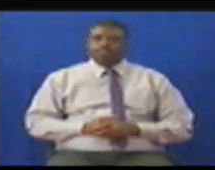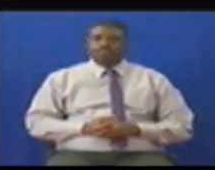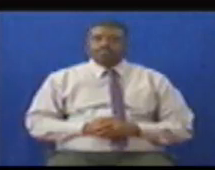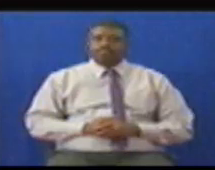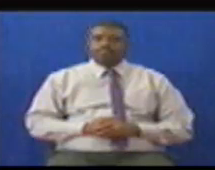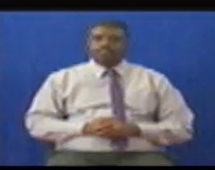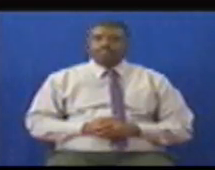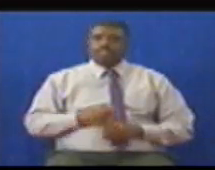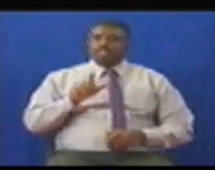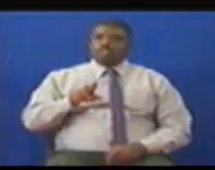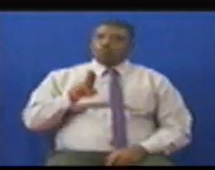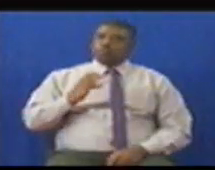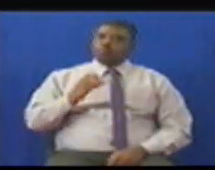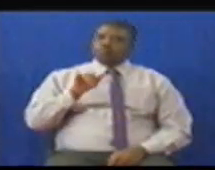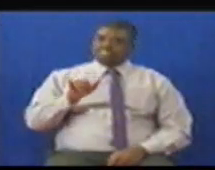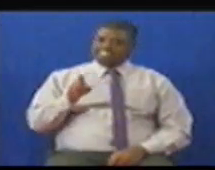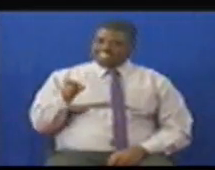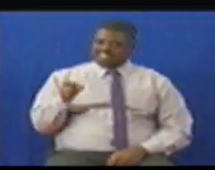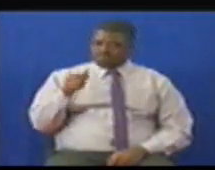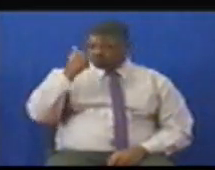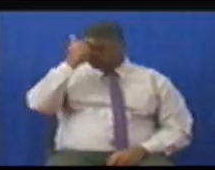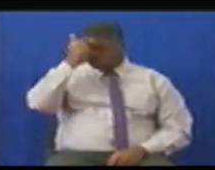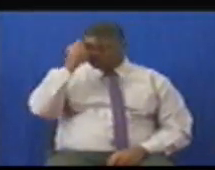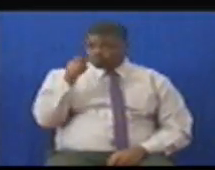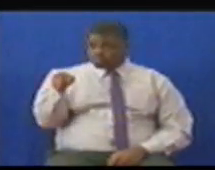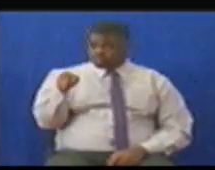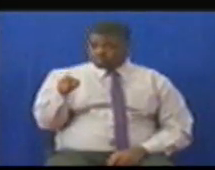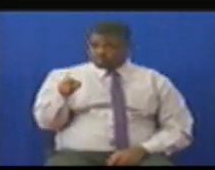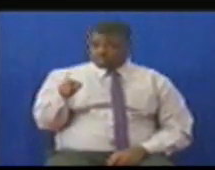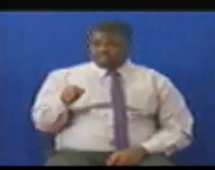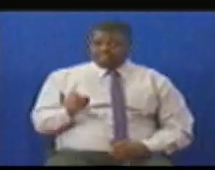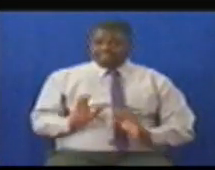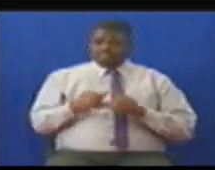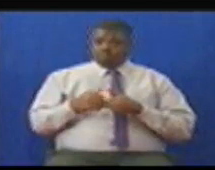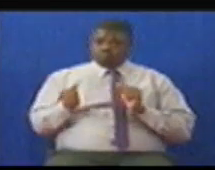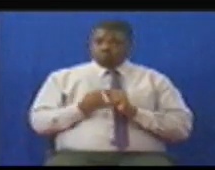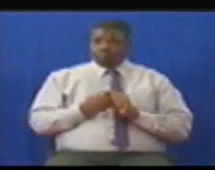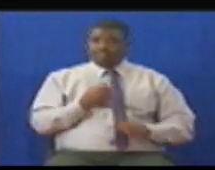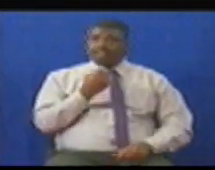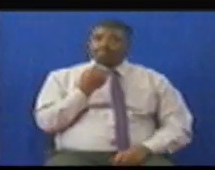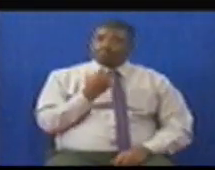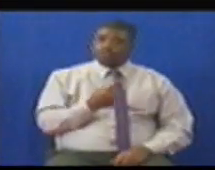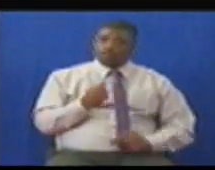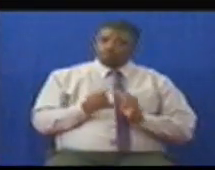Mheshimiwa Rusi, utakumbuka nimesha kubonyeza fungu 11, 13 na 24.